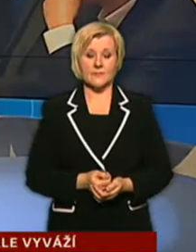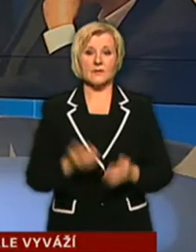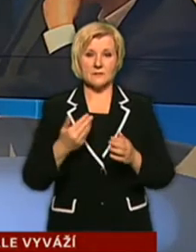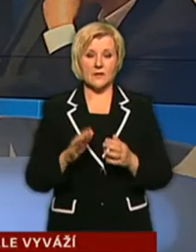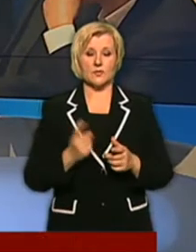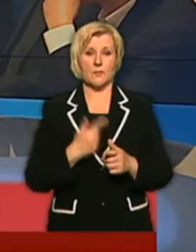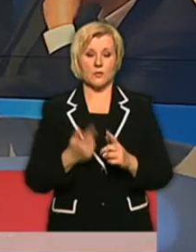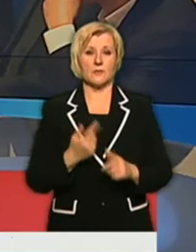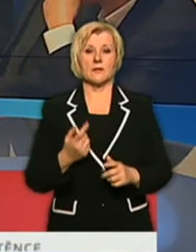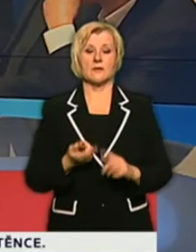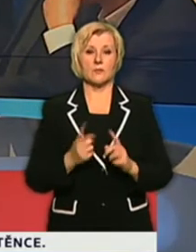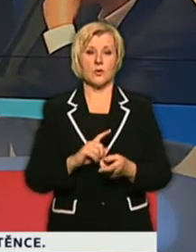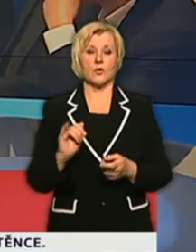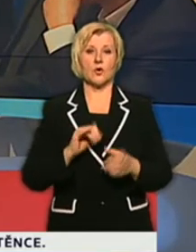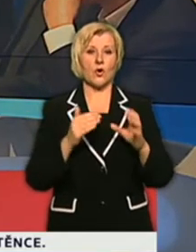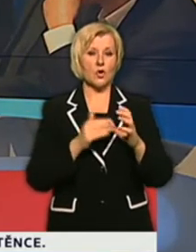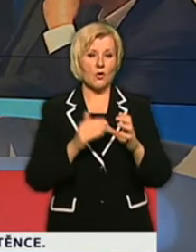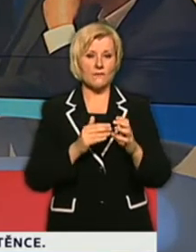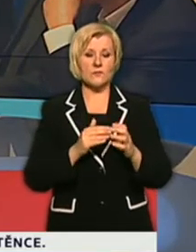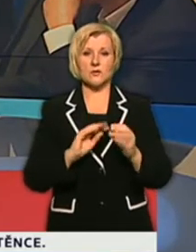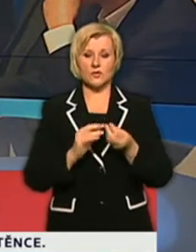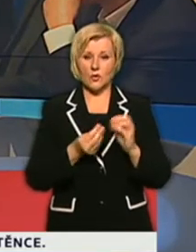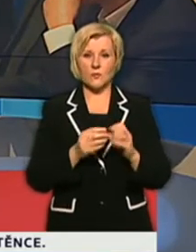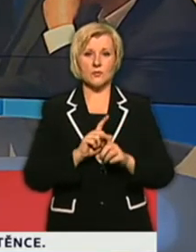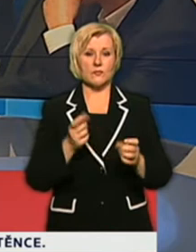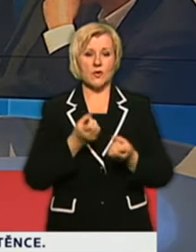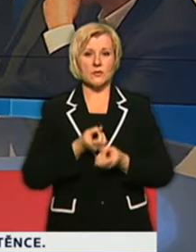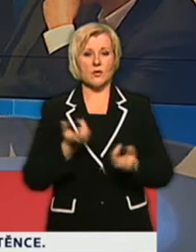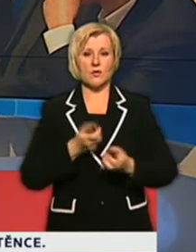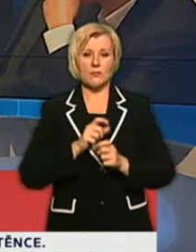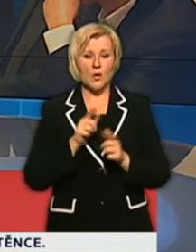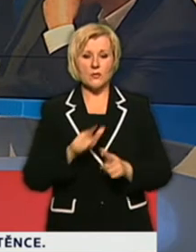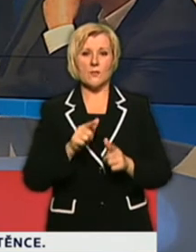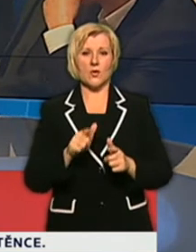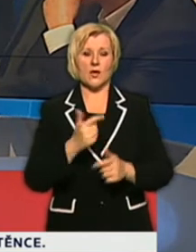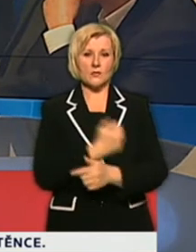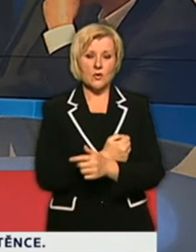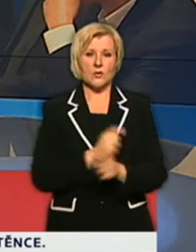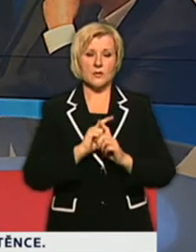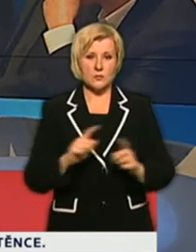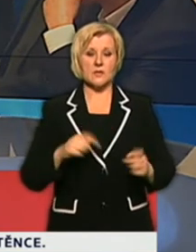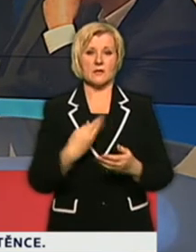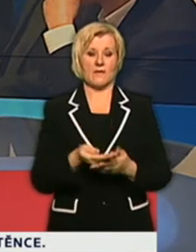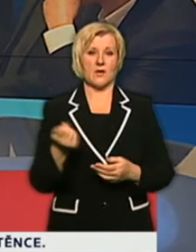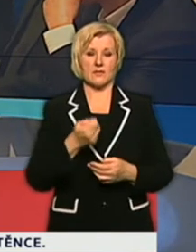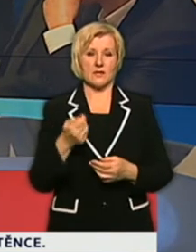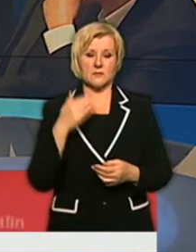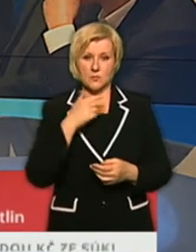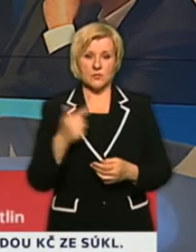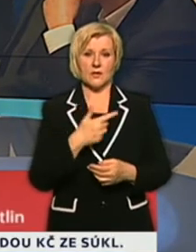Další podmínky pro majitele growshopu. Za šíření toxikomanie potrestal brněnský městský soud Jiřího Šenvajce a Tomáše